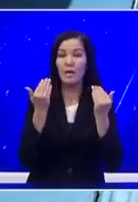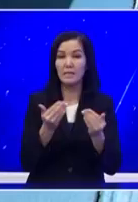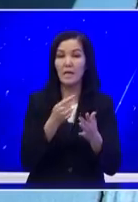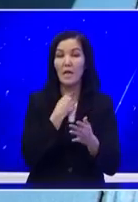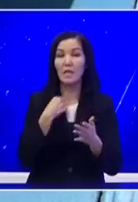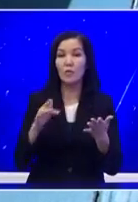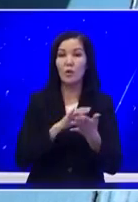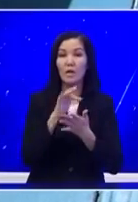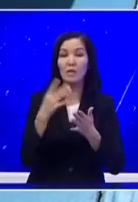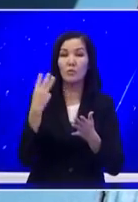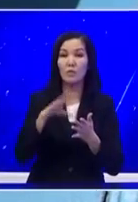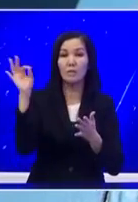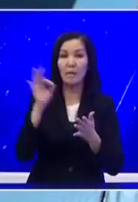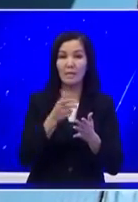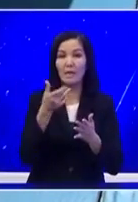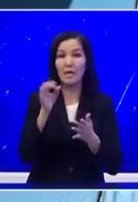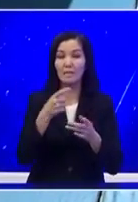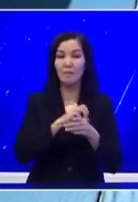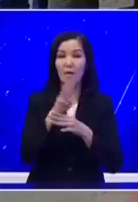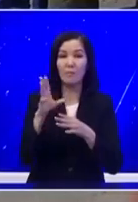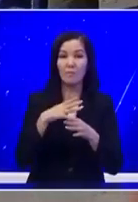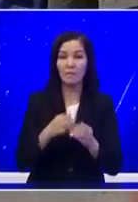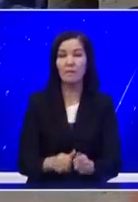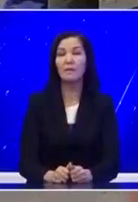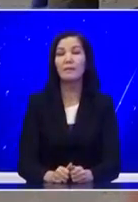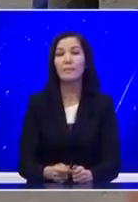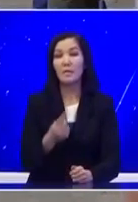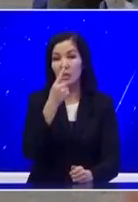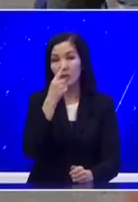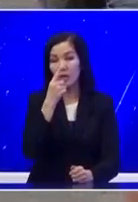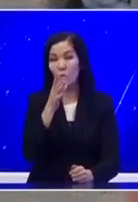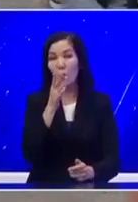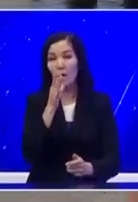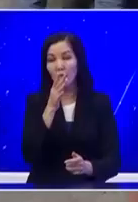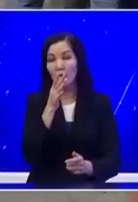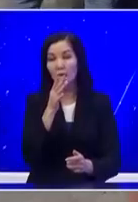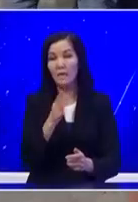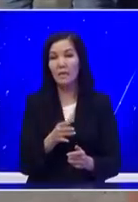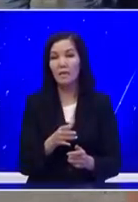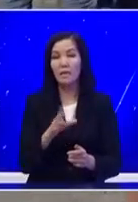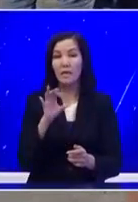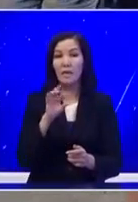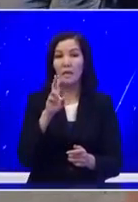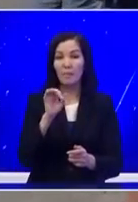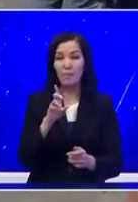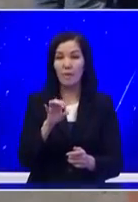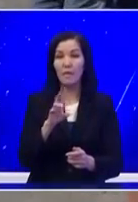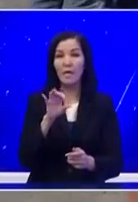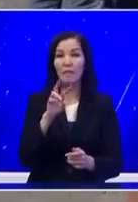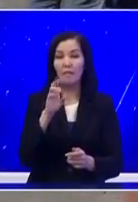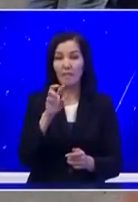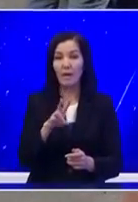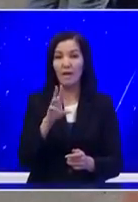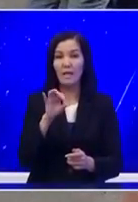Талдықорған қаласы 30%-ға газдандырылды дейді. Осы жақын арада Еңбек, Ынтымақ, Еркін